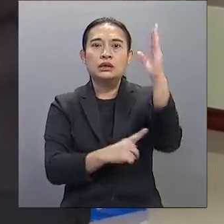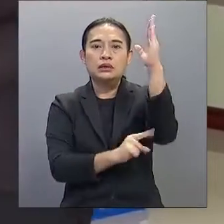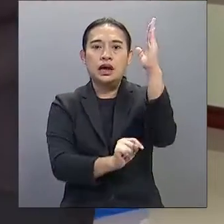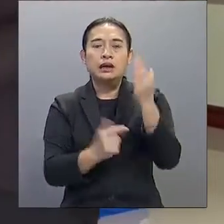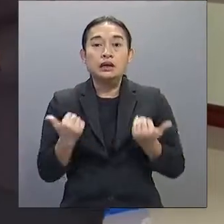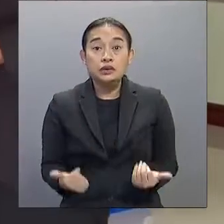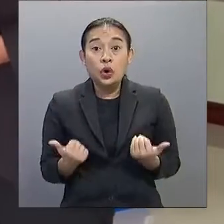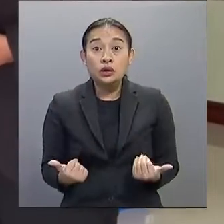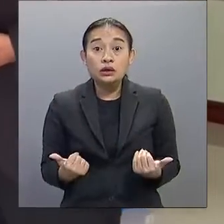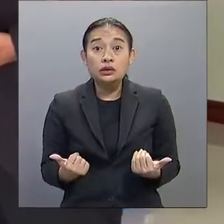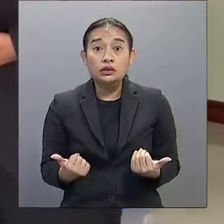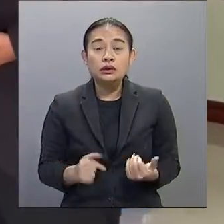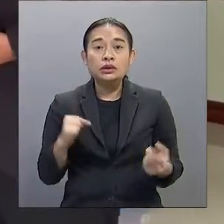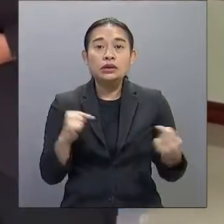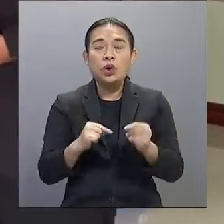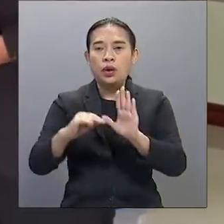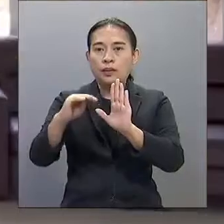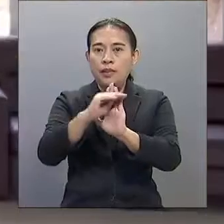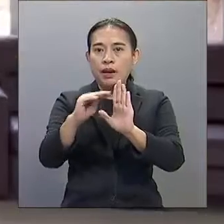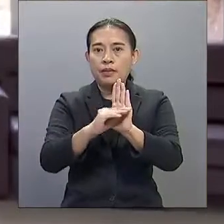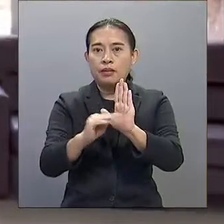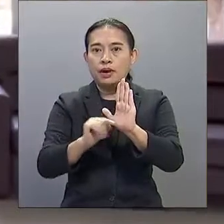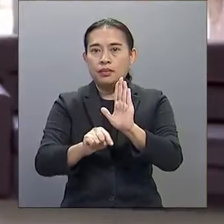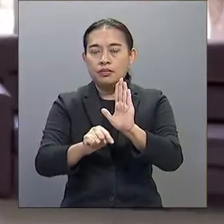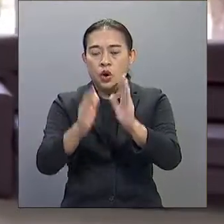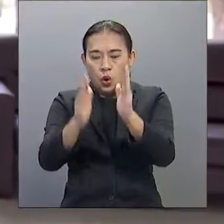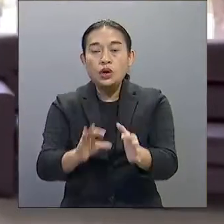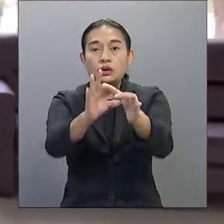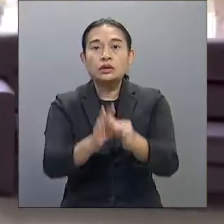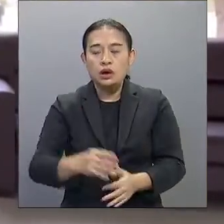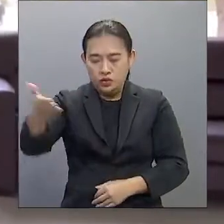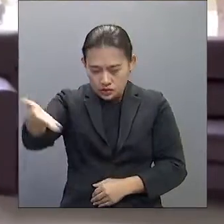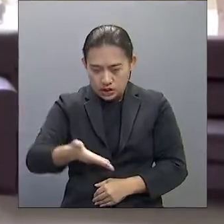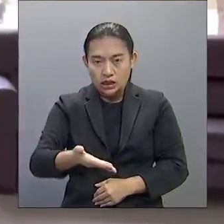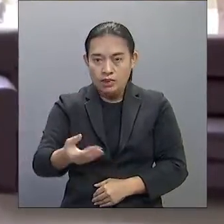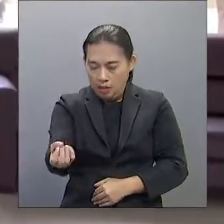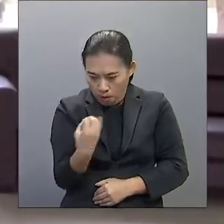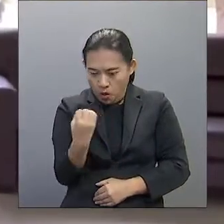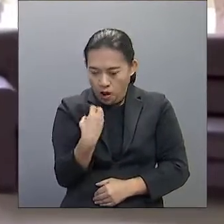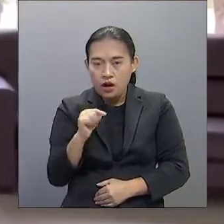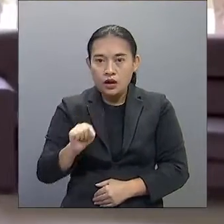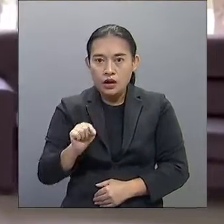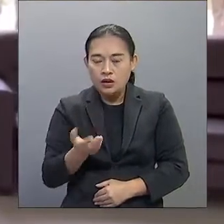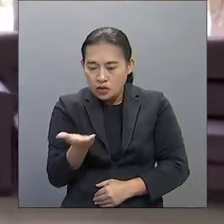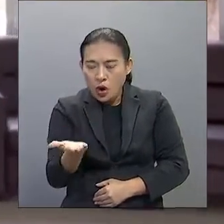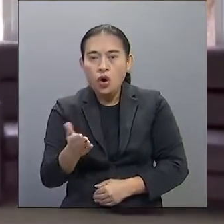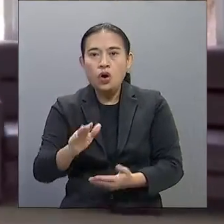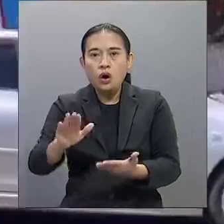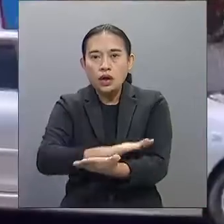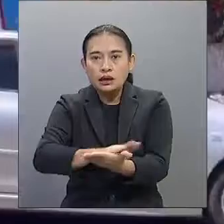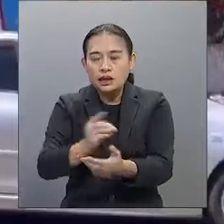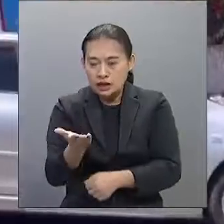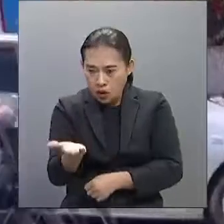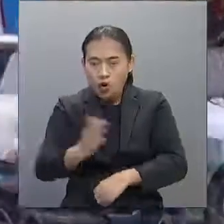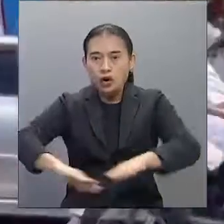กรจัหวดเตรียมขั้นตอนมีการเชิญผู้ที่มีสวเกี่ยว continuousไปให้ขอมูลพร้อมกับมีการขอเอกสารหลกฐานที่เกี่ยว